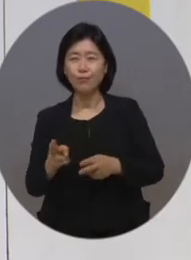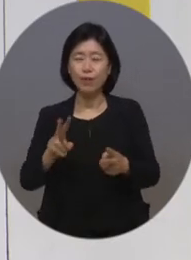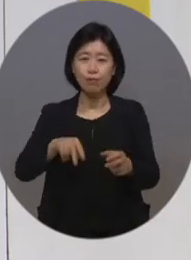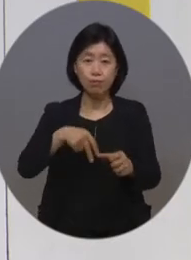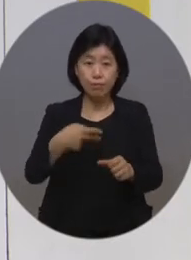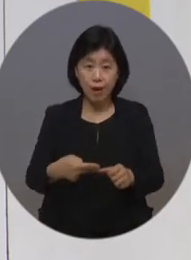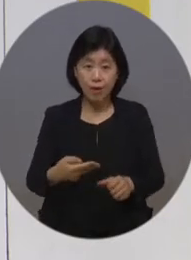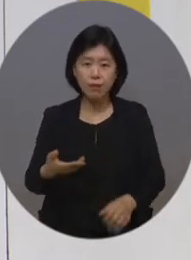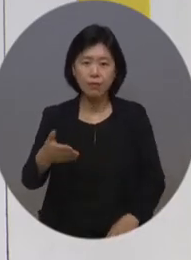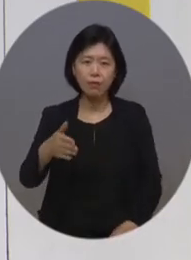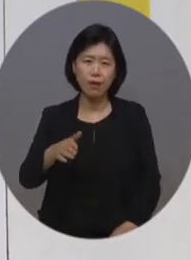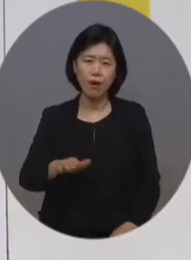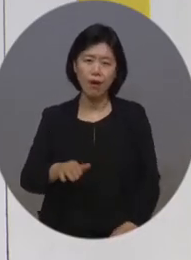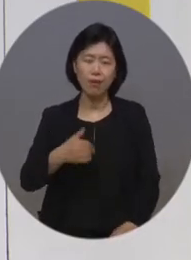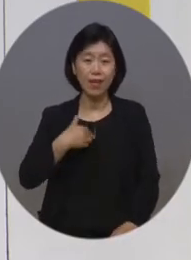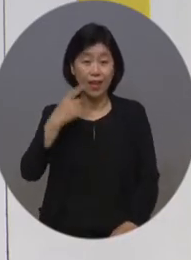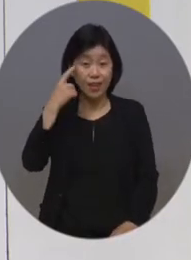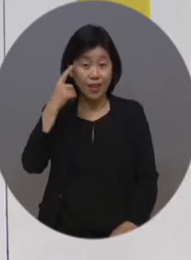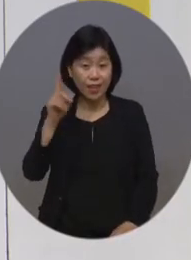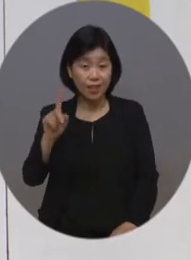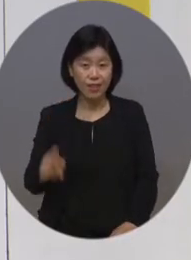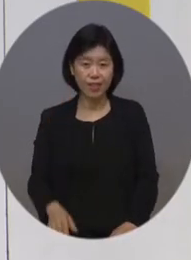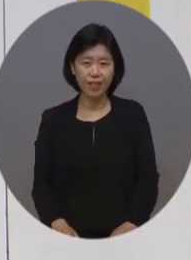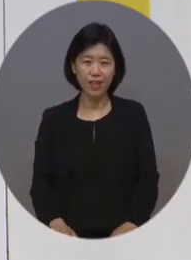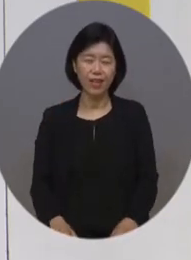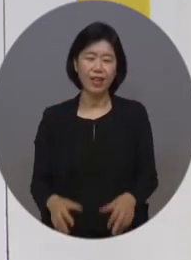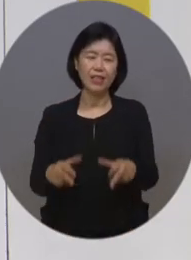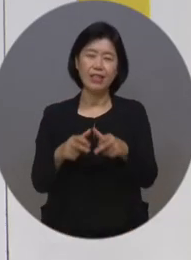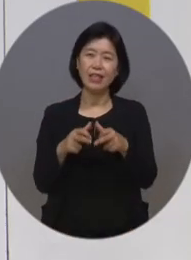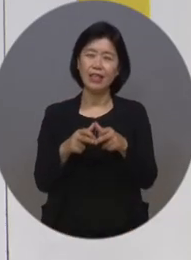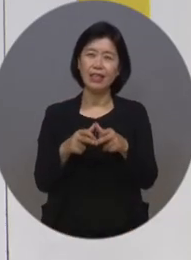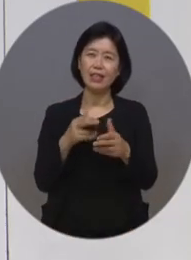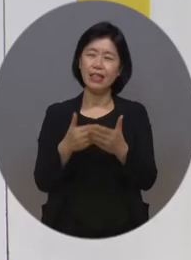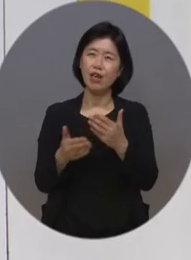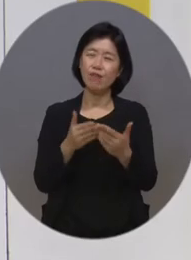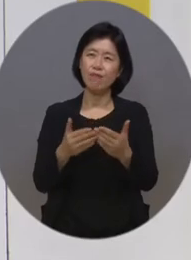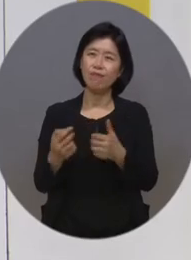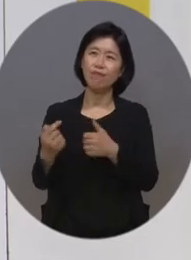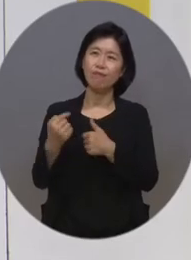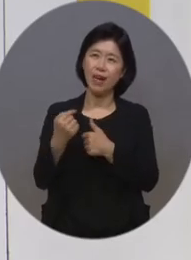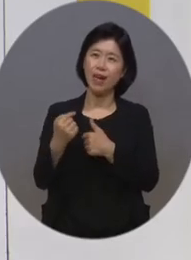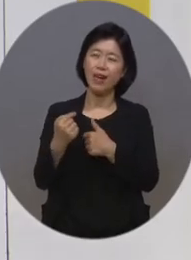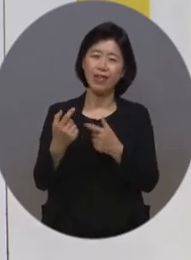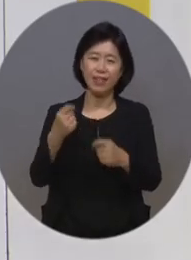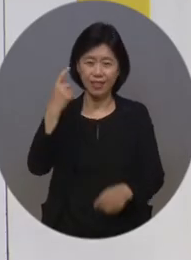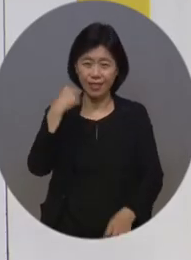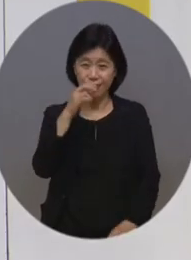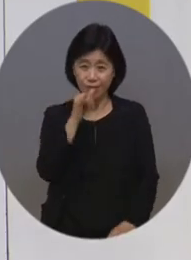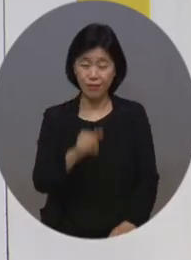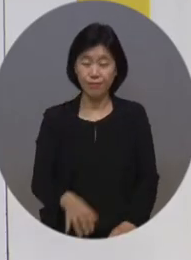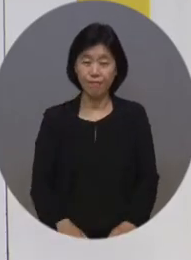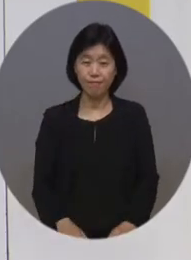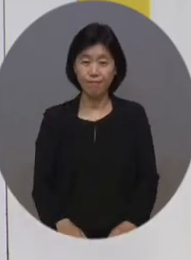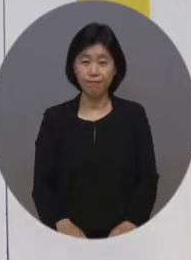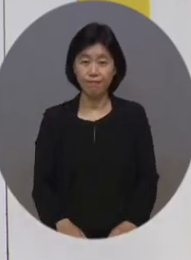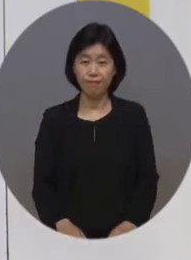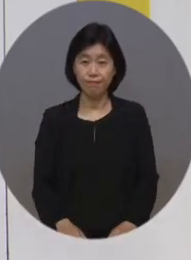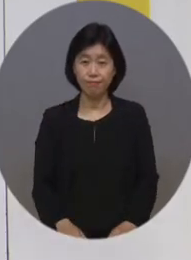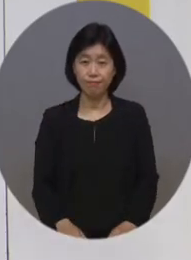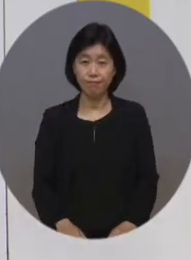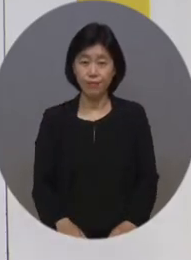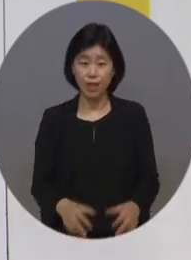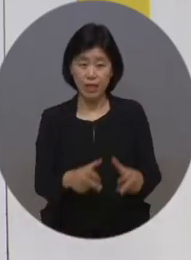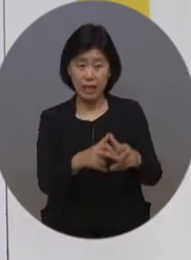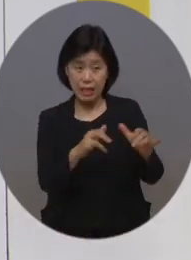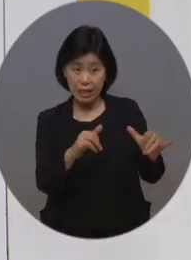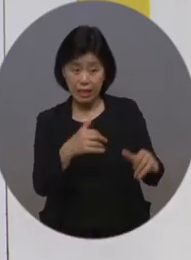체험을 사라는 예 그 어떤 2 이 뜻이었다 고 생각해요 예 그래서 뭐 장애인은 맨날 남의